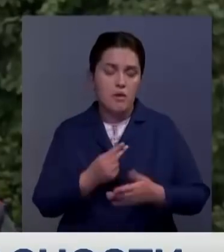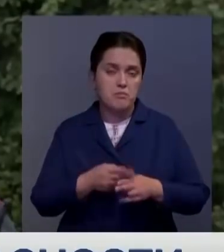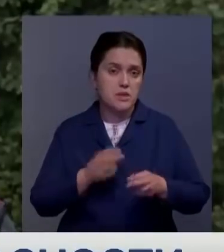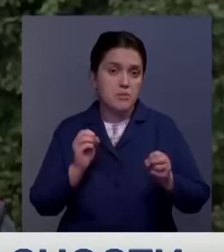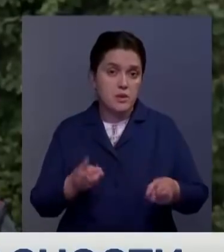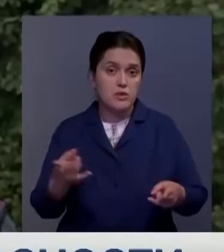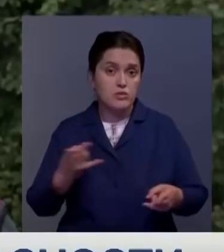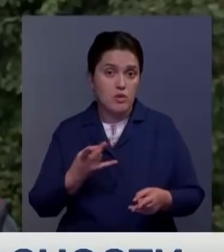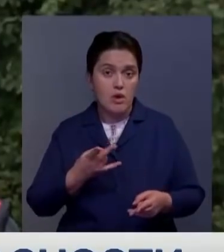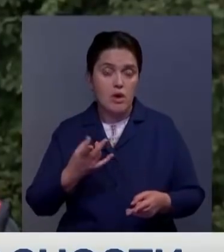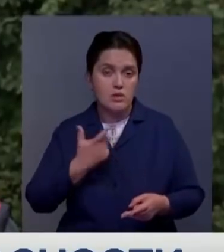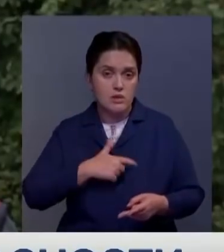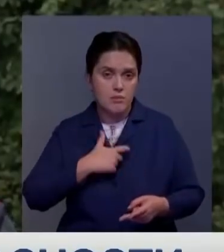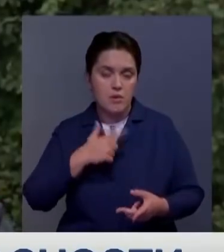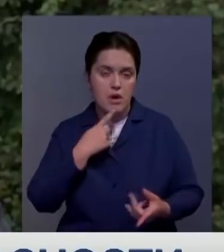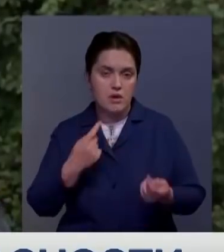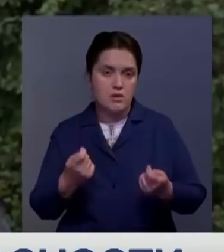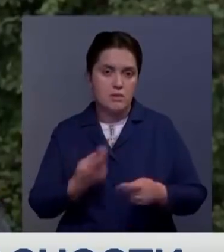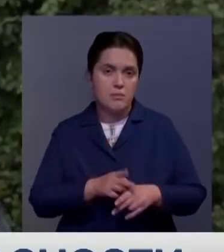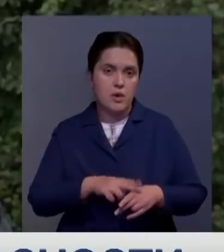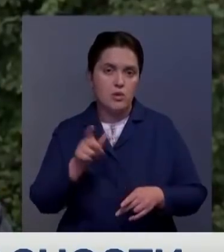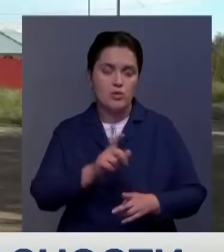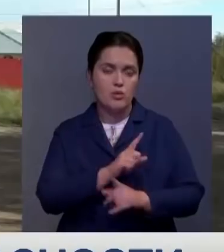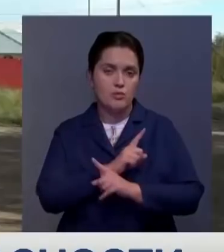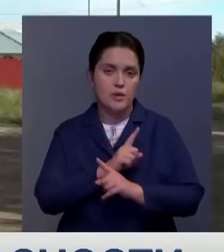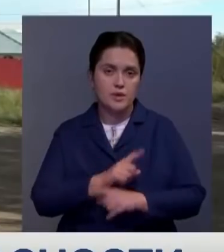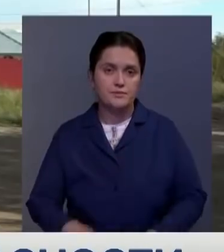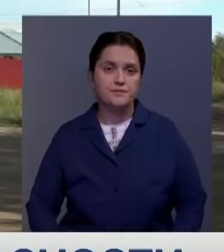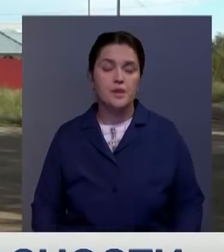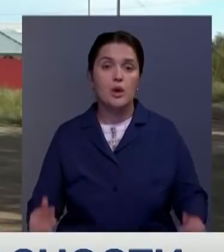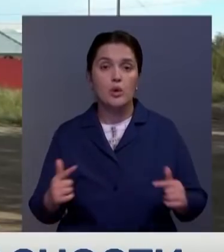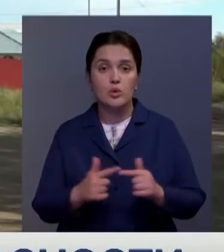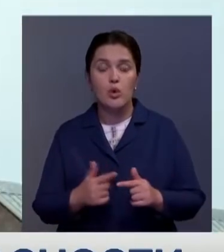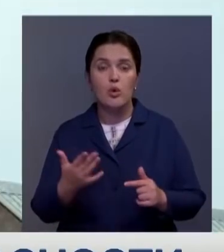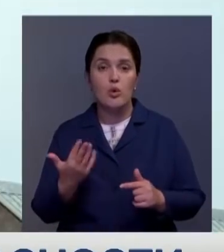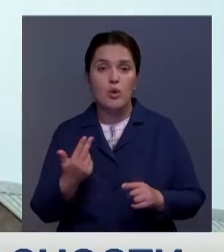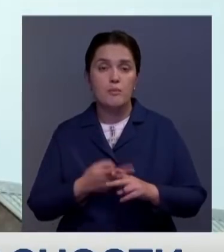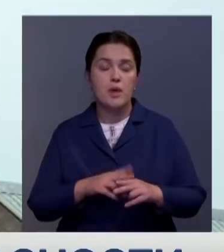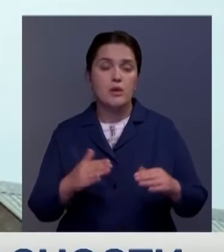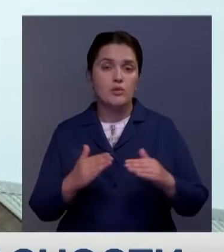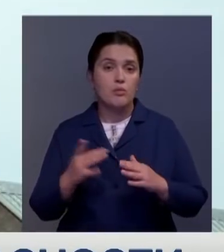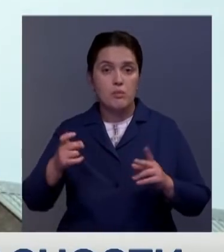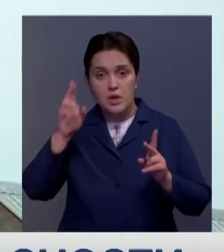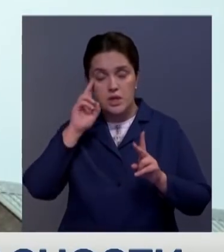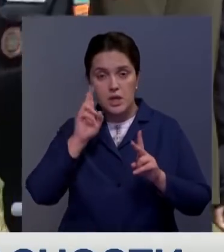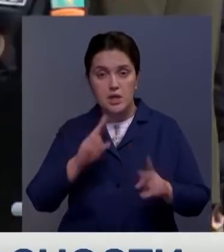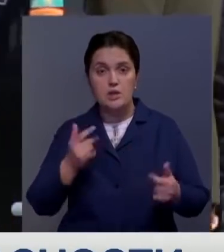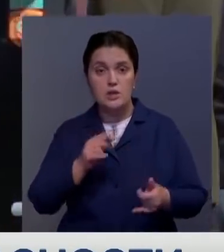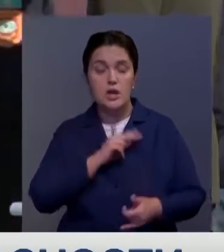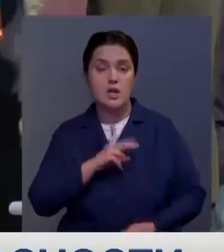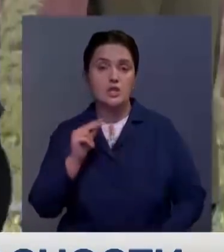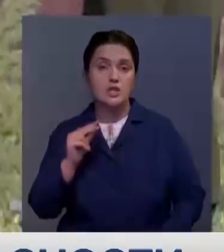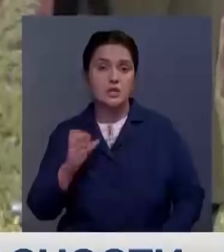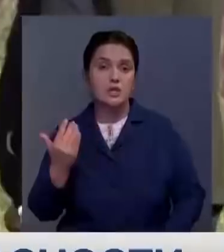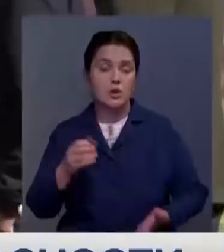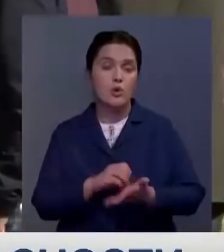культуре своей безопасности, что и приводит потом к трагическим последствиям. Точное число частных домов в Павлодаре неизвестно. Сейчас сотрудники ЧС ведут их